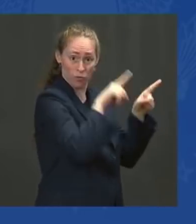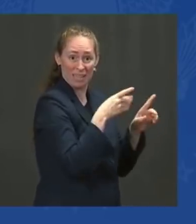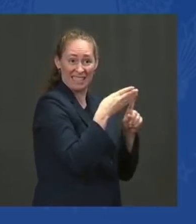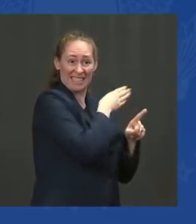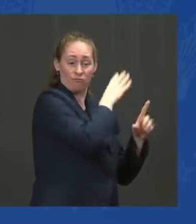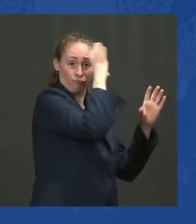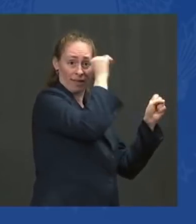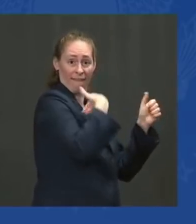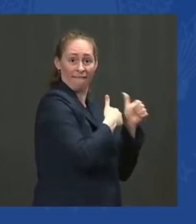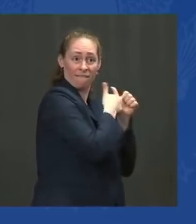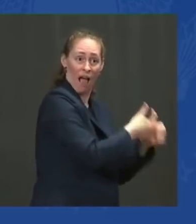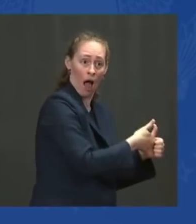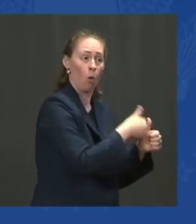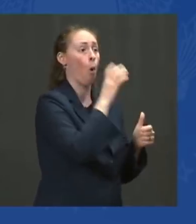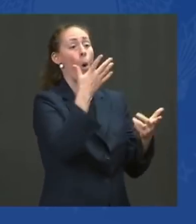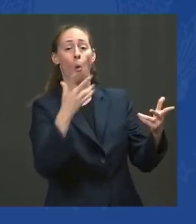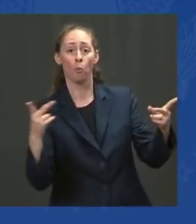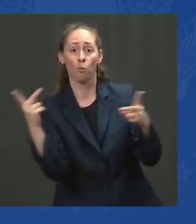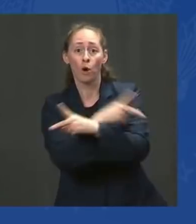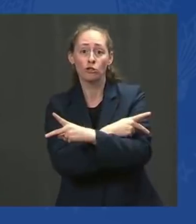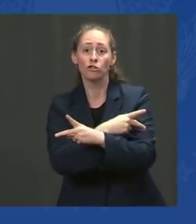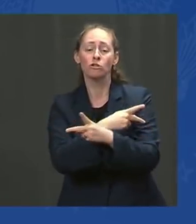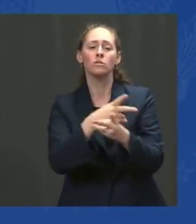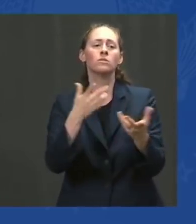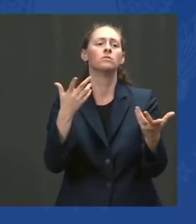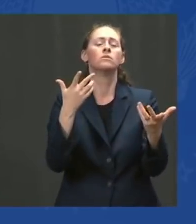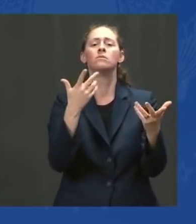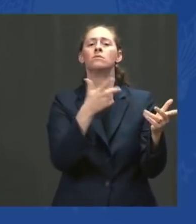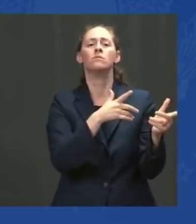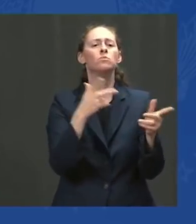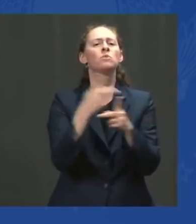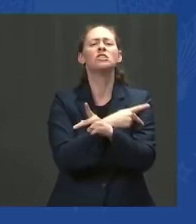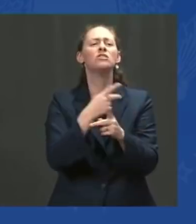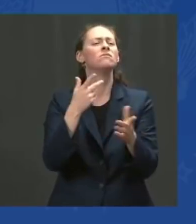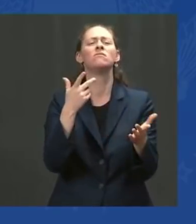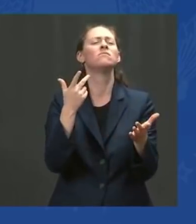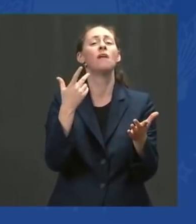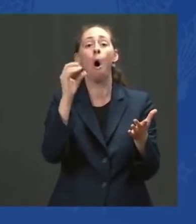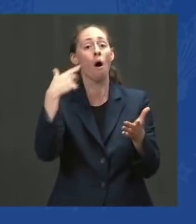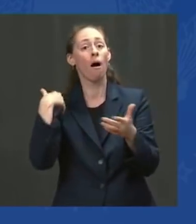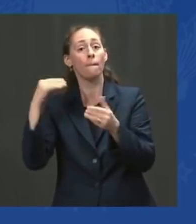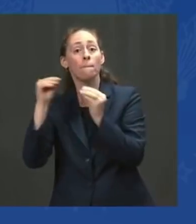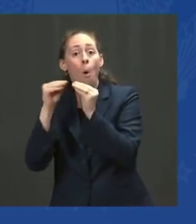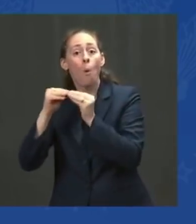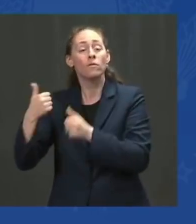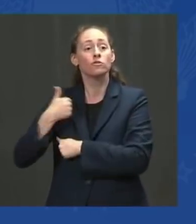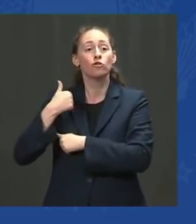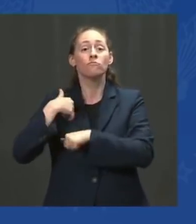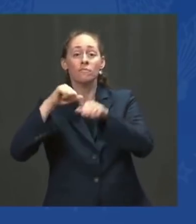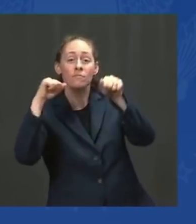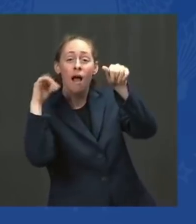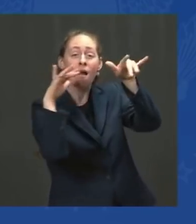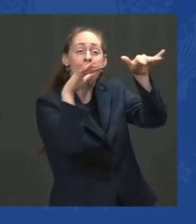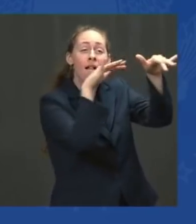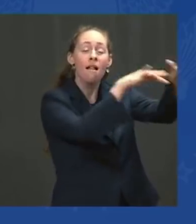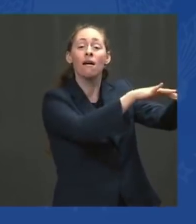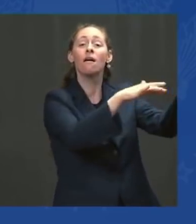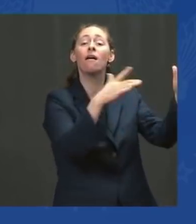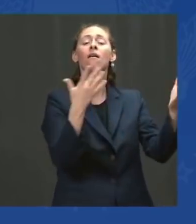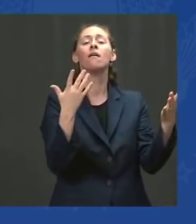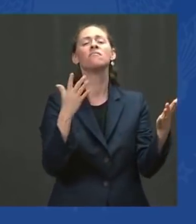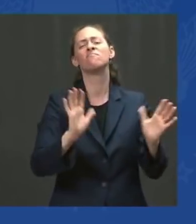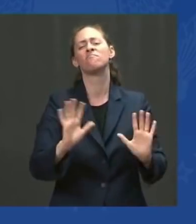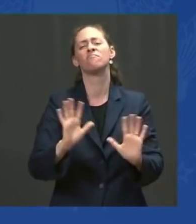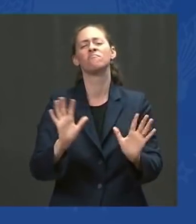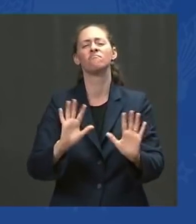部分人的意料，更出乎美军美国情治部门的这样一个预料。本来情治部门给